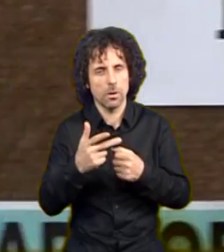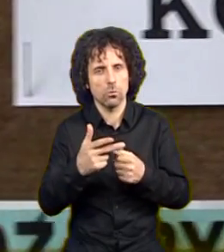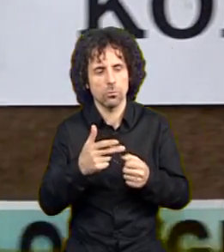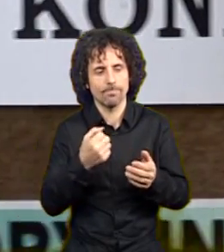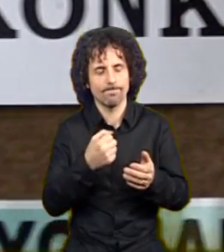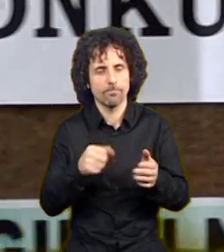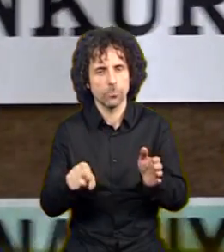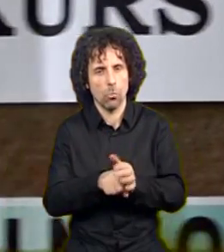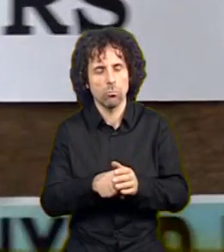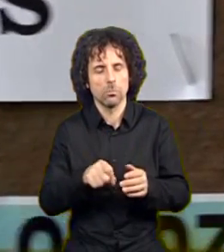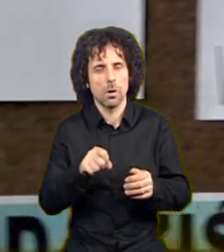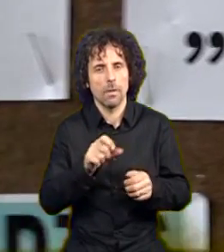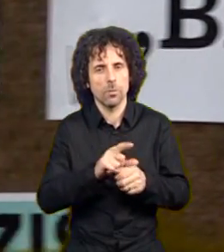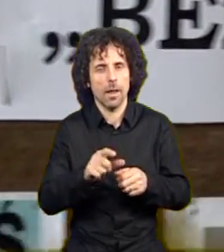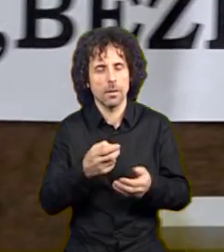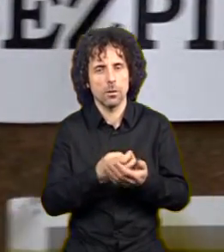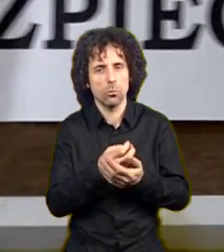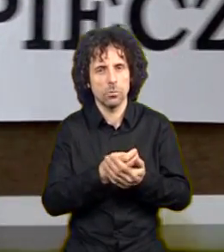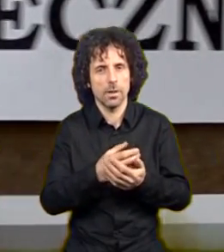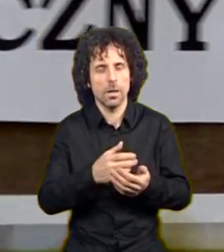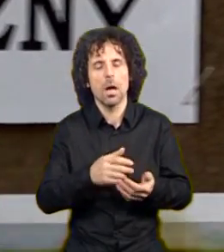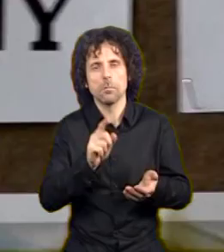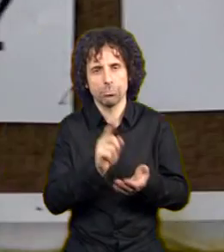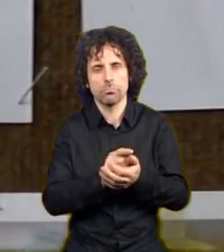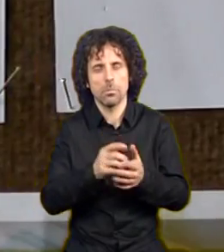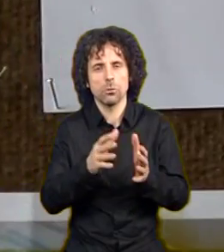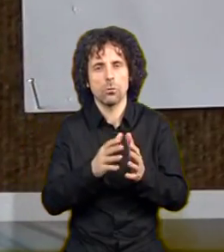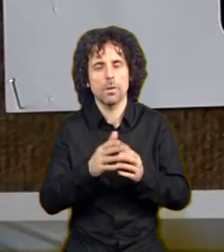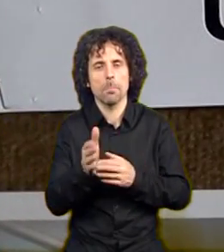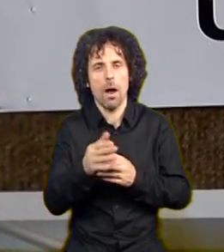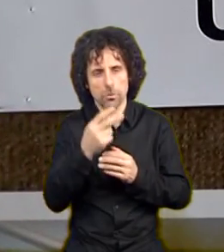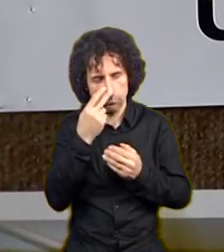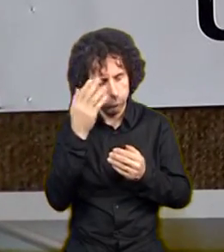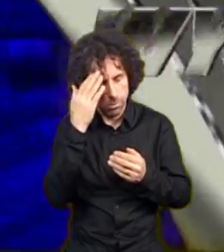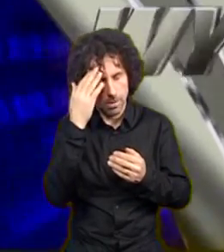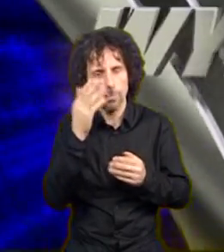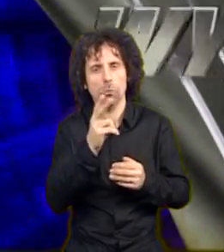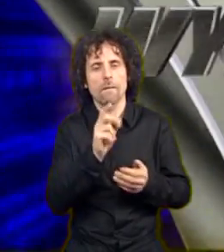nr 3 do 12 lutego. Zwycięzców poznamy 10 marca.